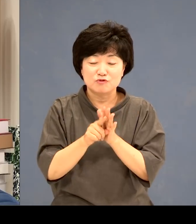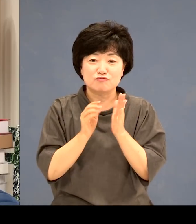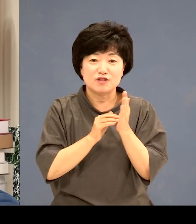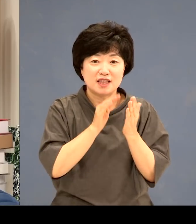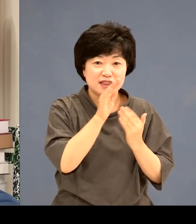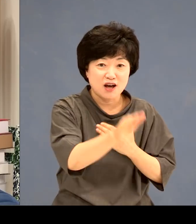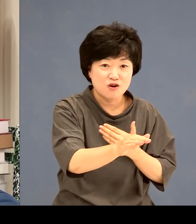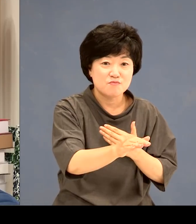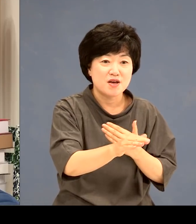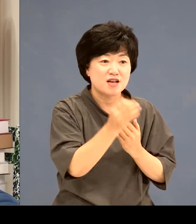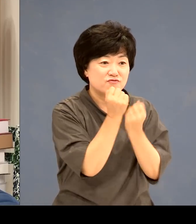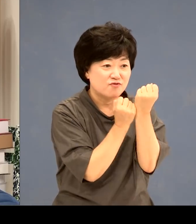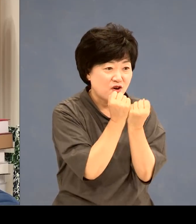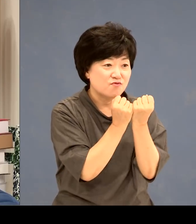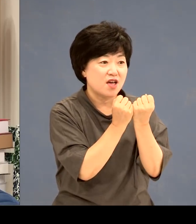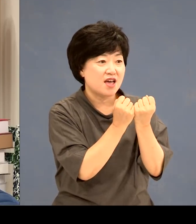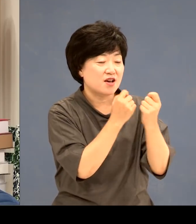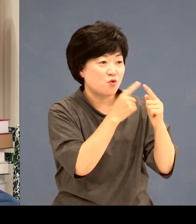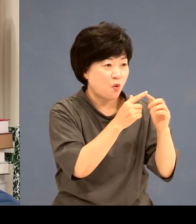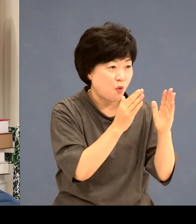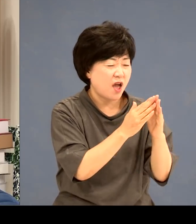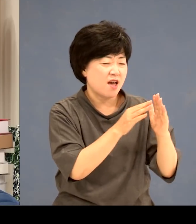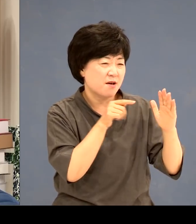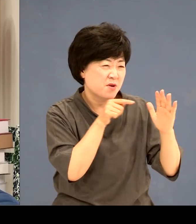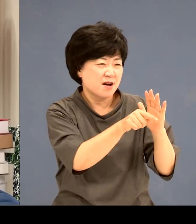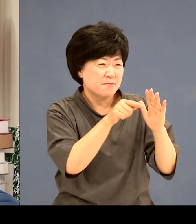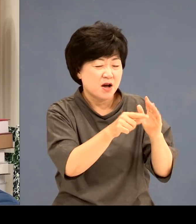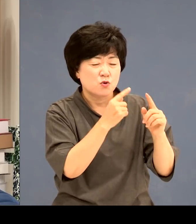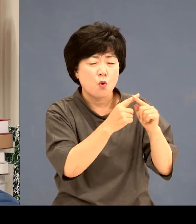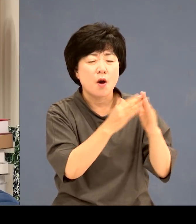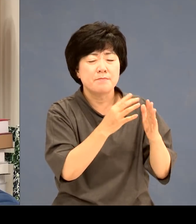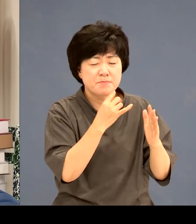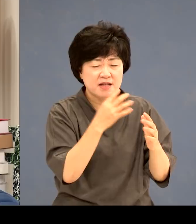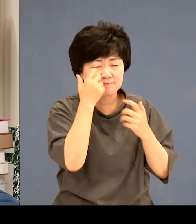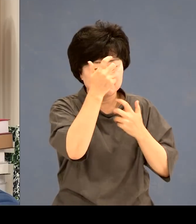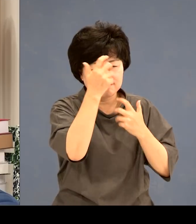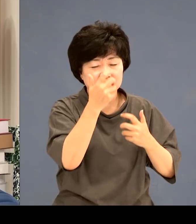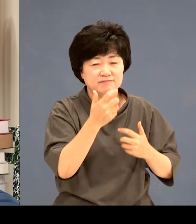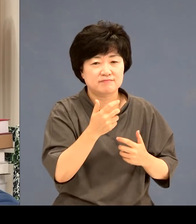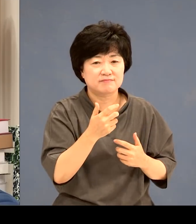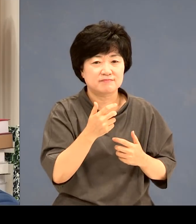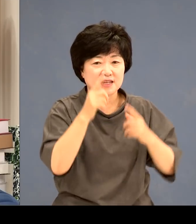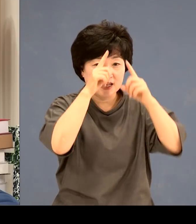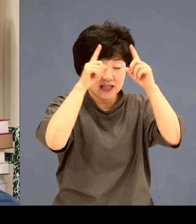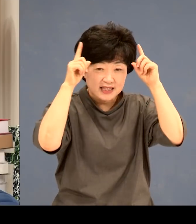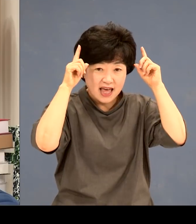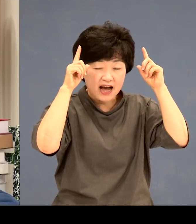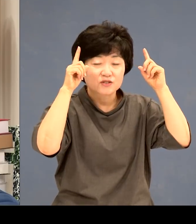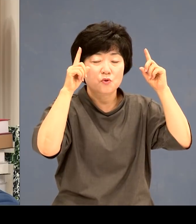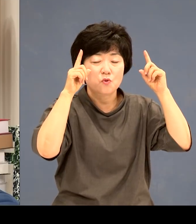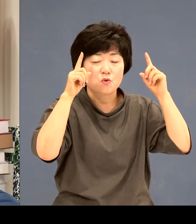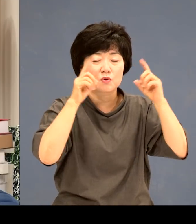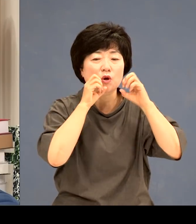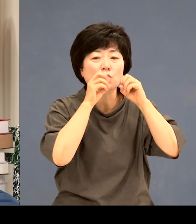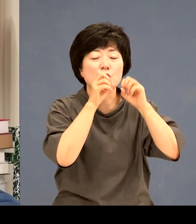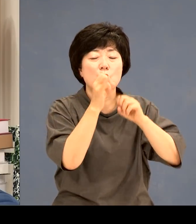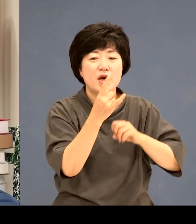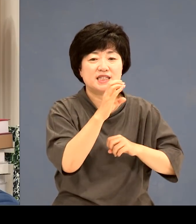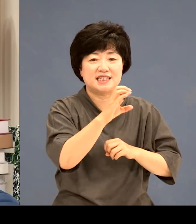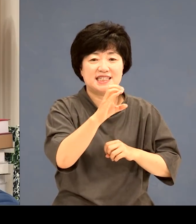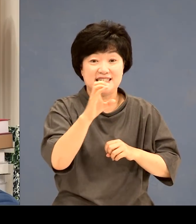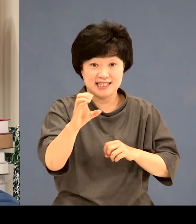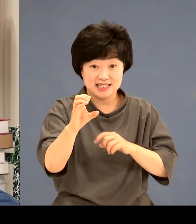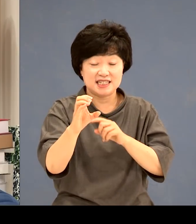거기에 거의 올인을 한 거죠. 네. 수련회, 집회, 바자회 그리고 이제 CCC라고 하는 한국 대학생